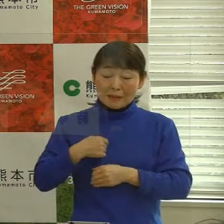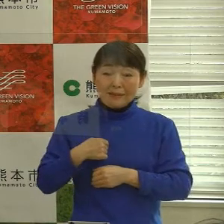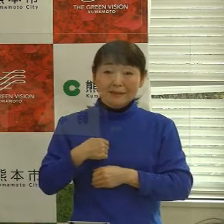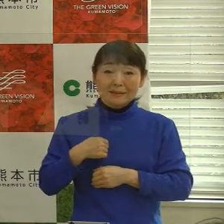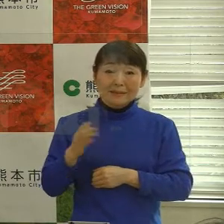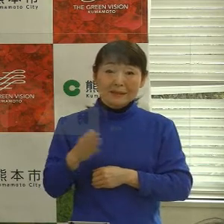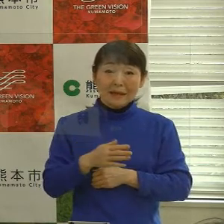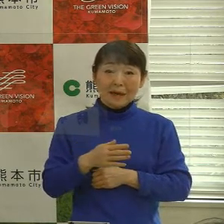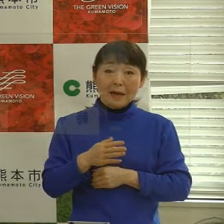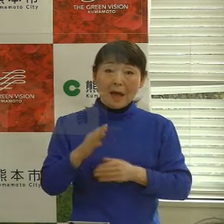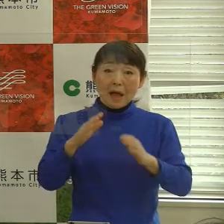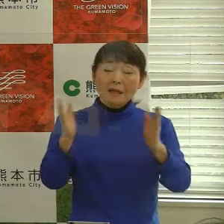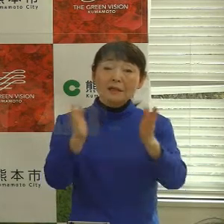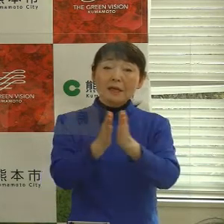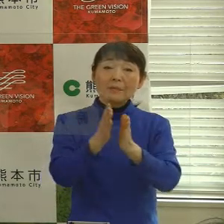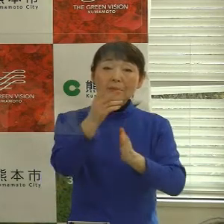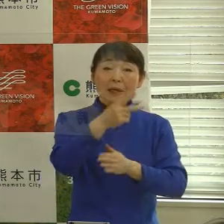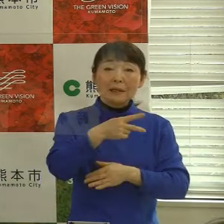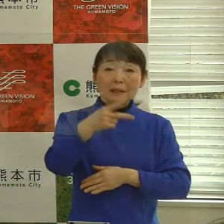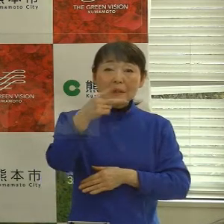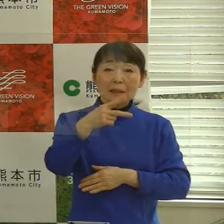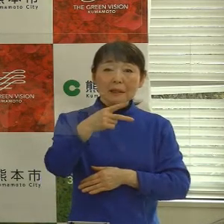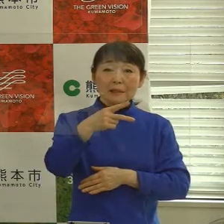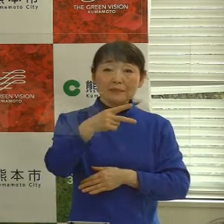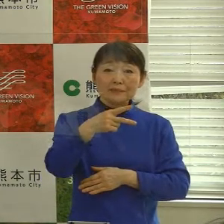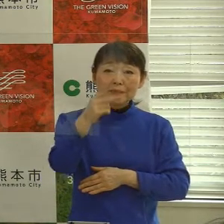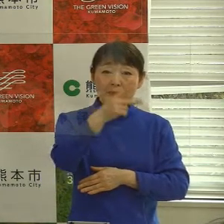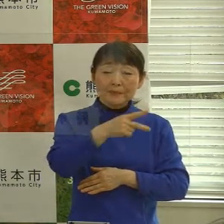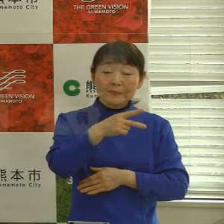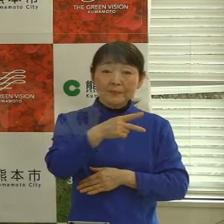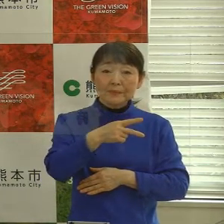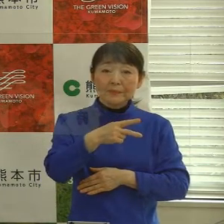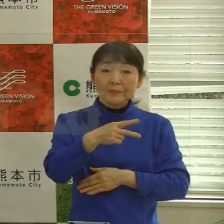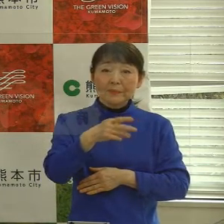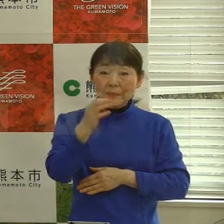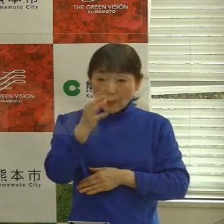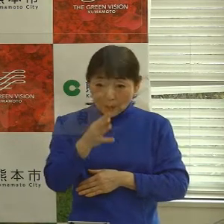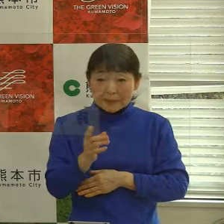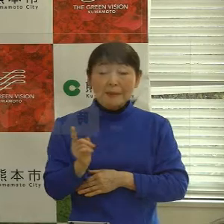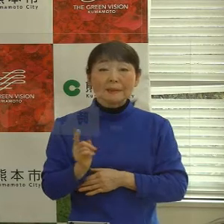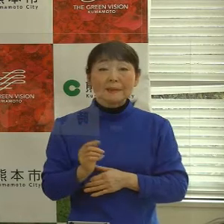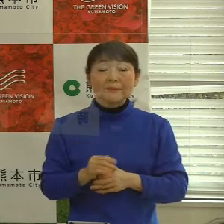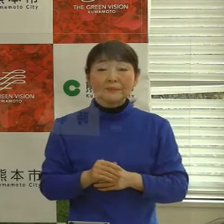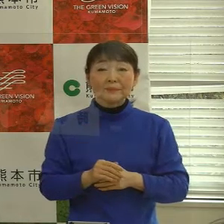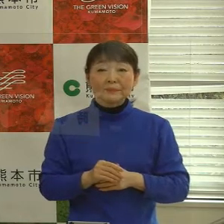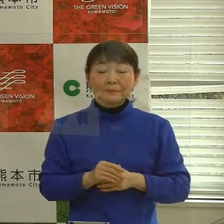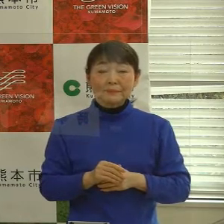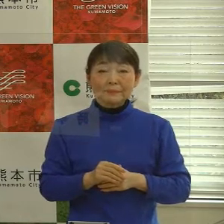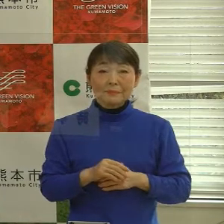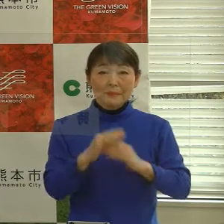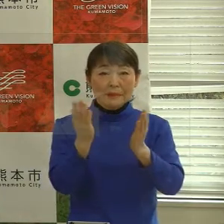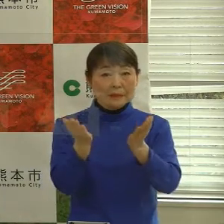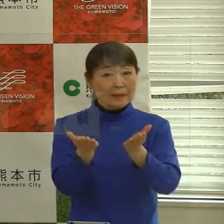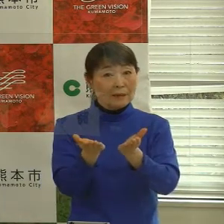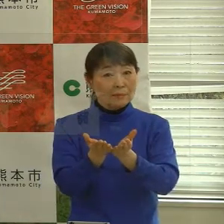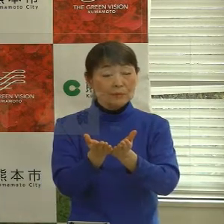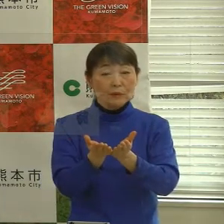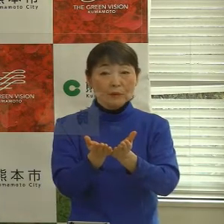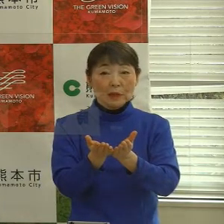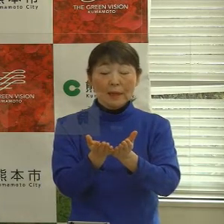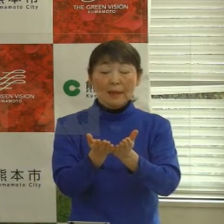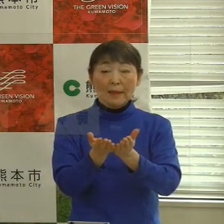で、2000、所属のですね、ごめんなさい、全部でどれだけだったっ